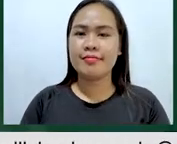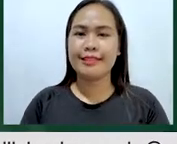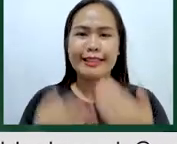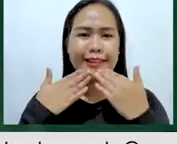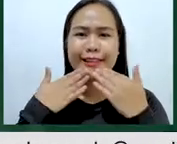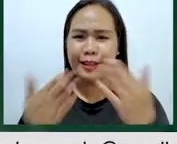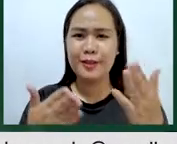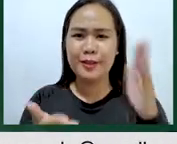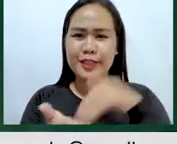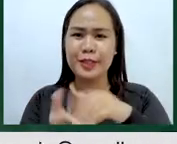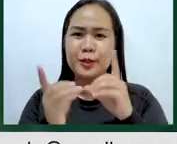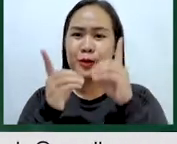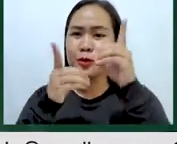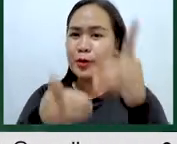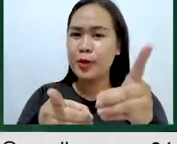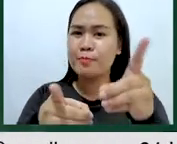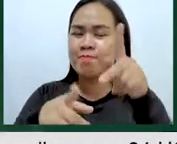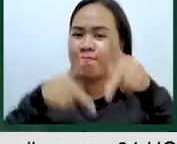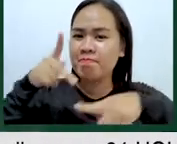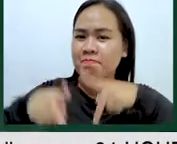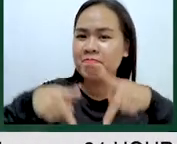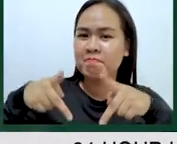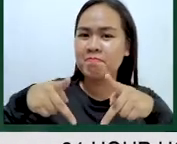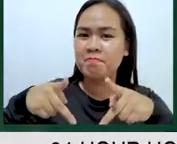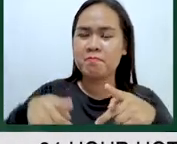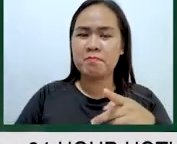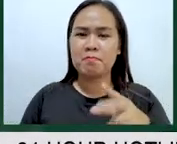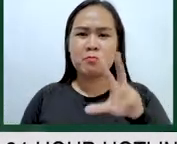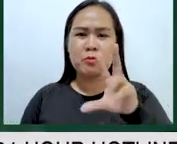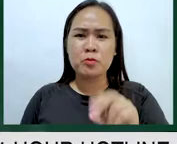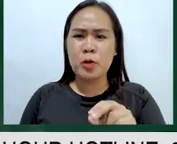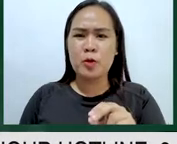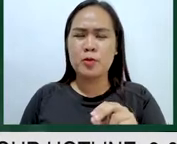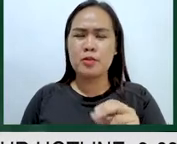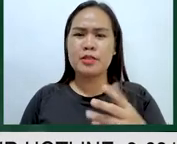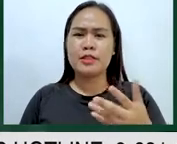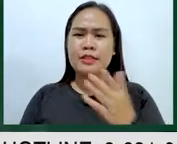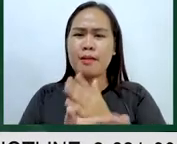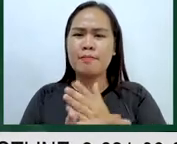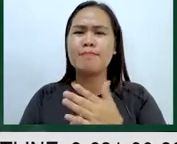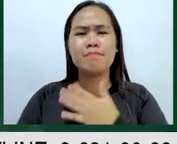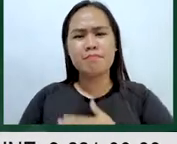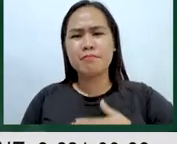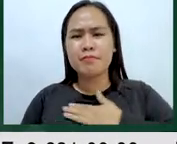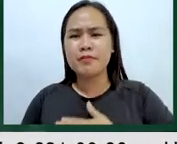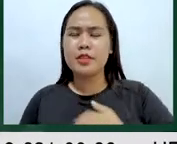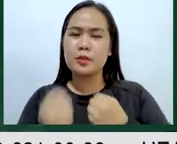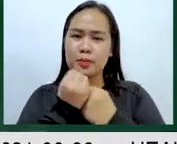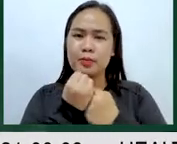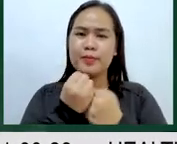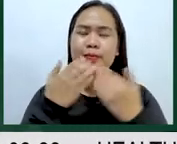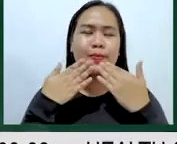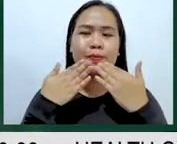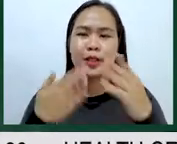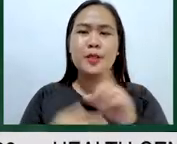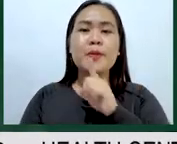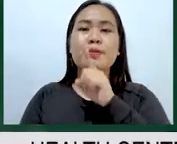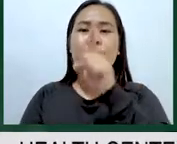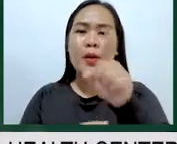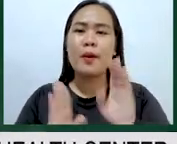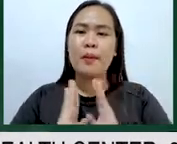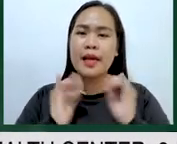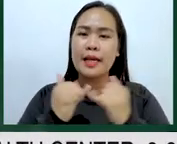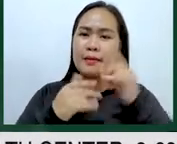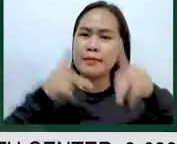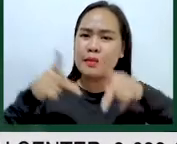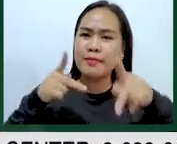ganyan, sa mga cut-cut na ganyan. So again, maraming salamat, at sana sa mga donors natin,